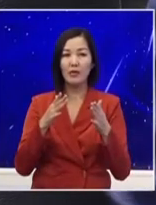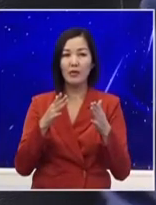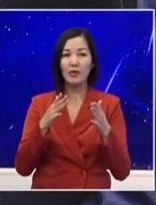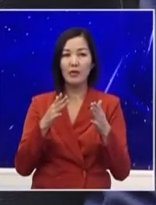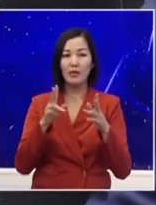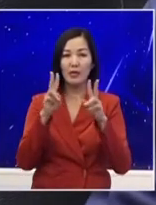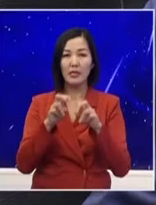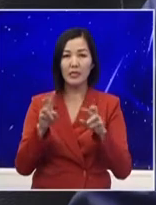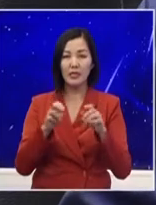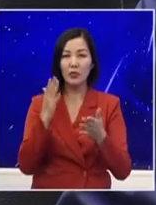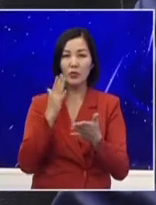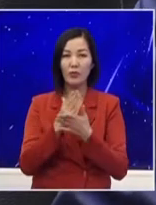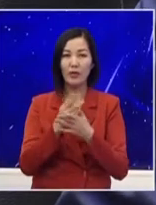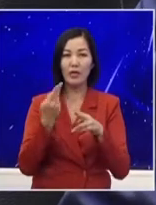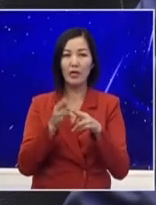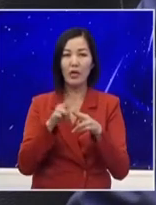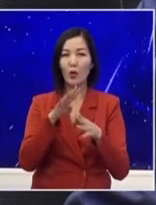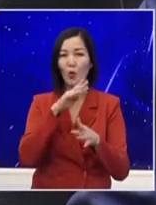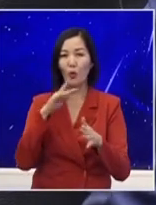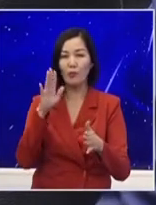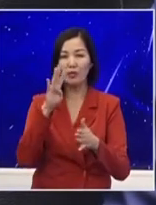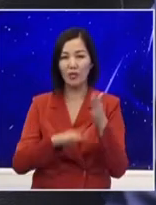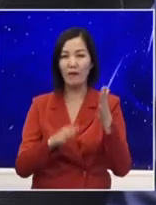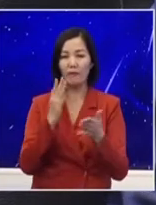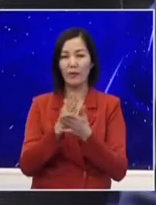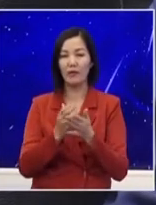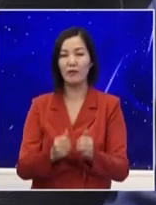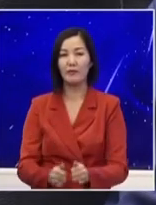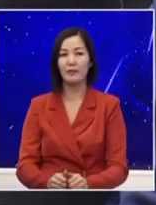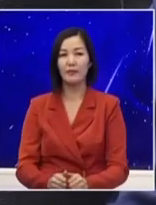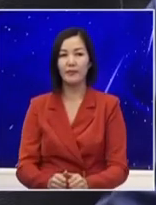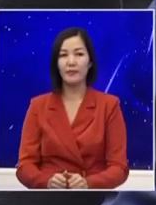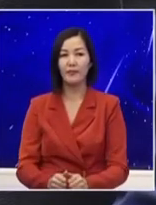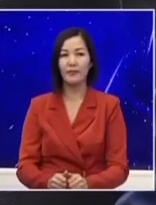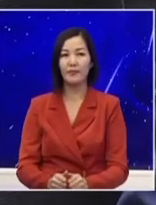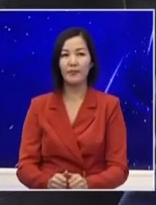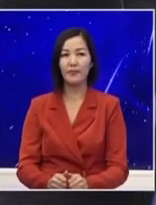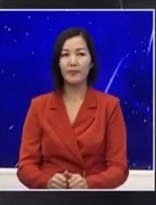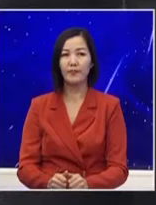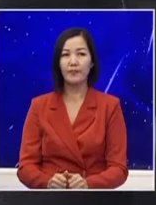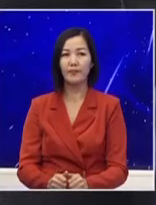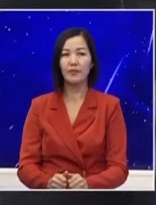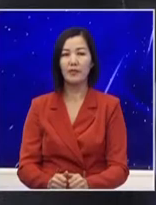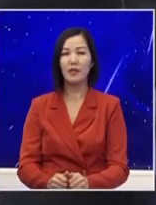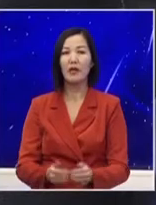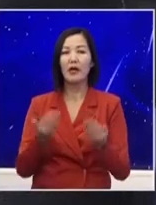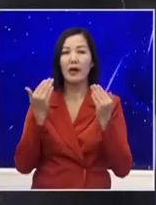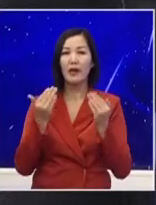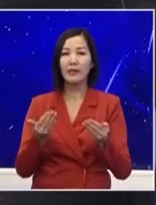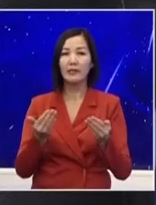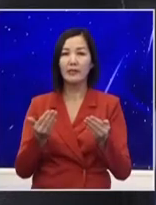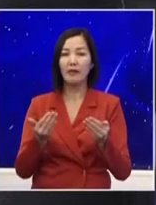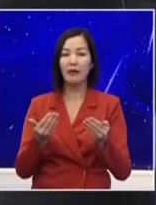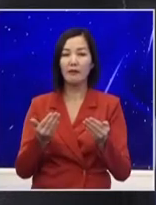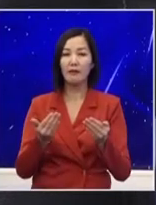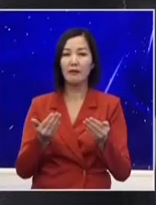жаңағы тексеру бар, ең көп штраф бар. Салынған. Соған мүмкін осының эффекті шығар бізде пока